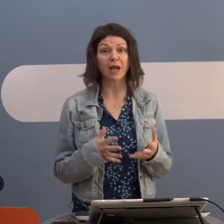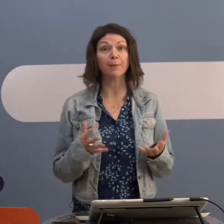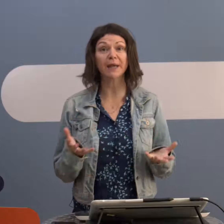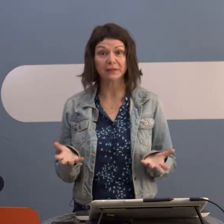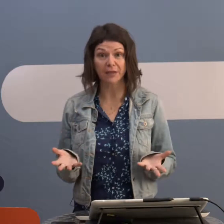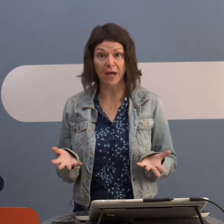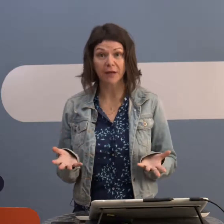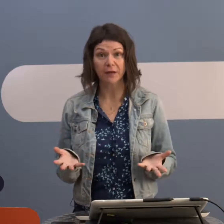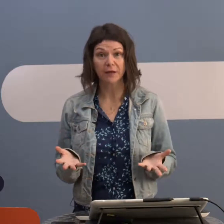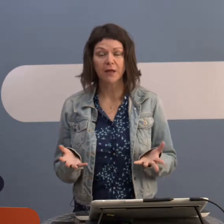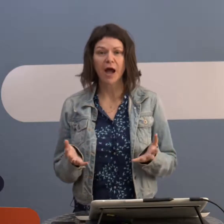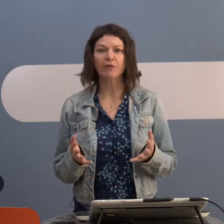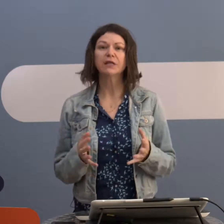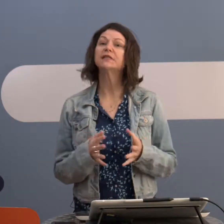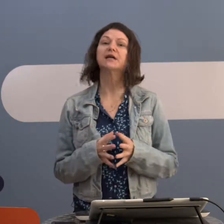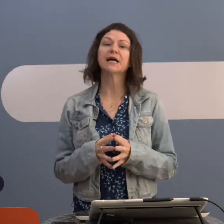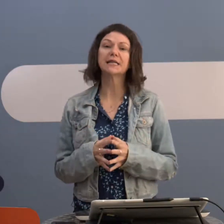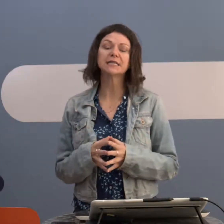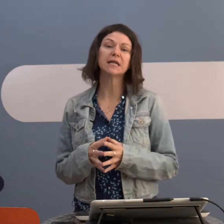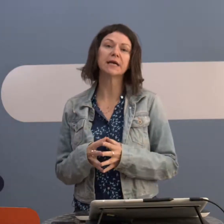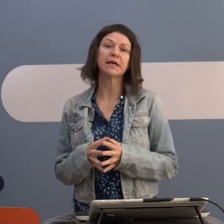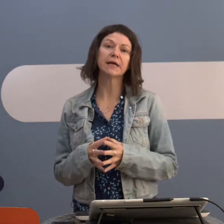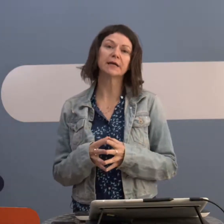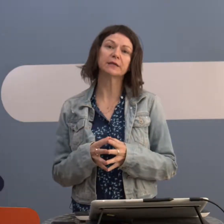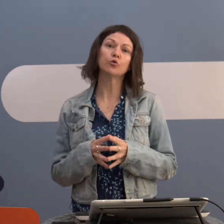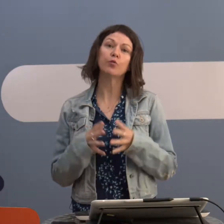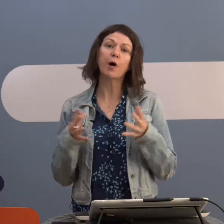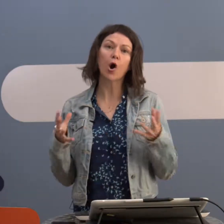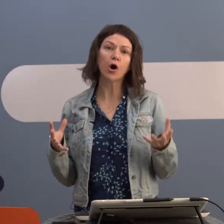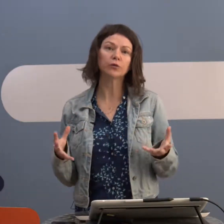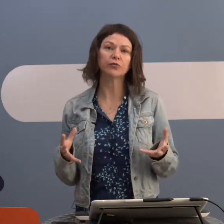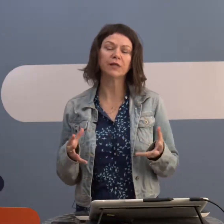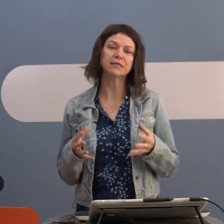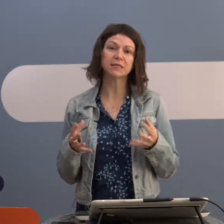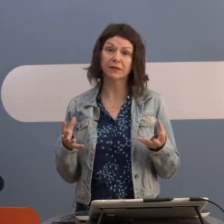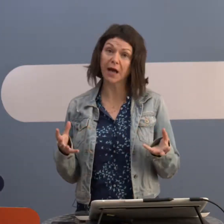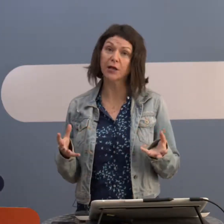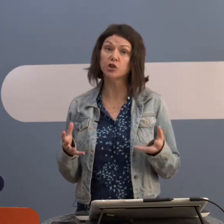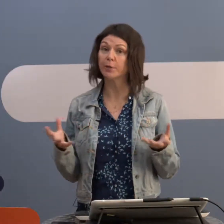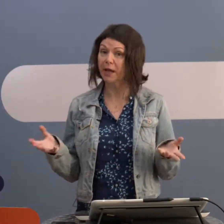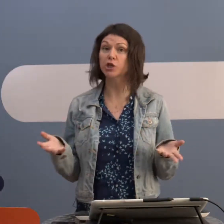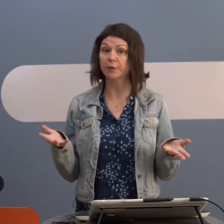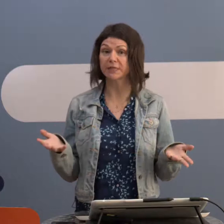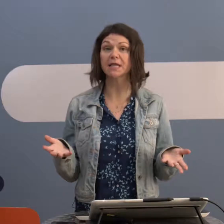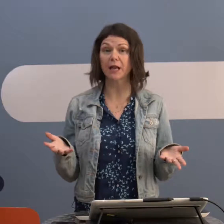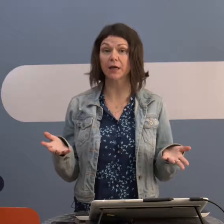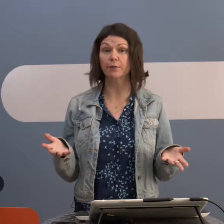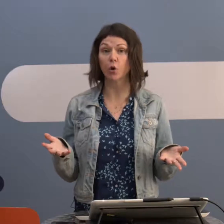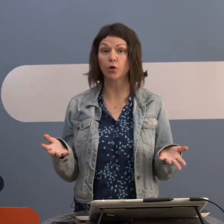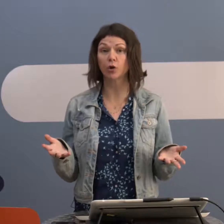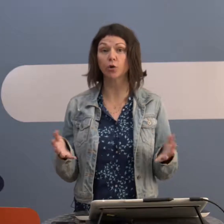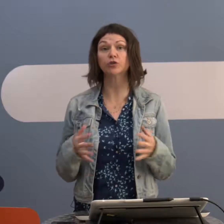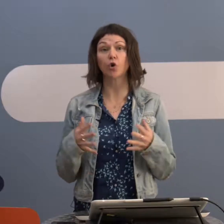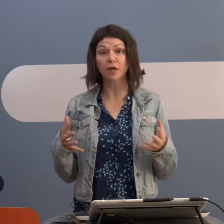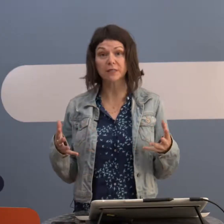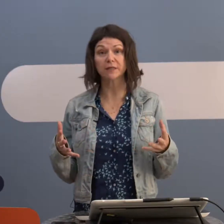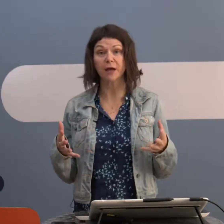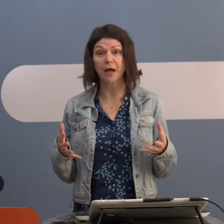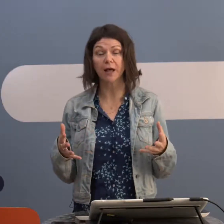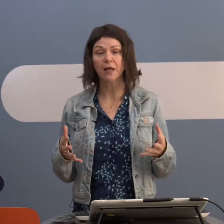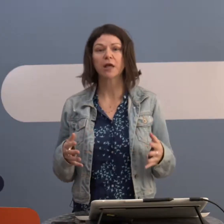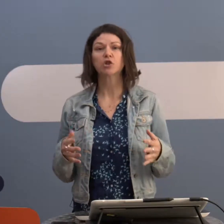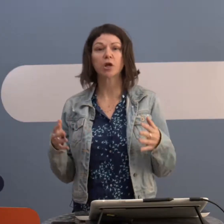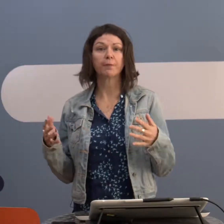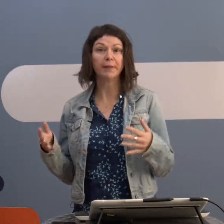אדם ועל מדיה, אבל נתייחס לדוגמאות ולסדרה שלמה שאני מציעה לכם מאוד לראות את כל